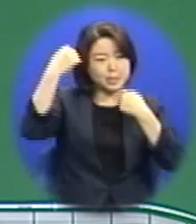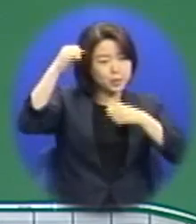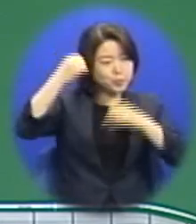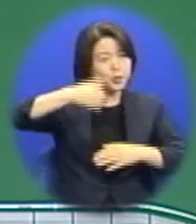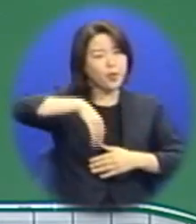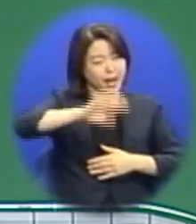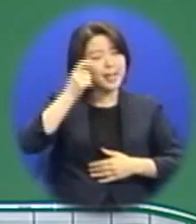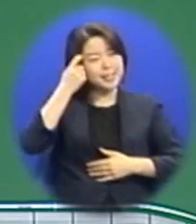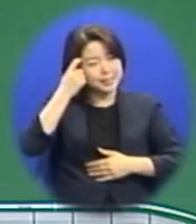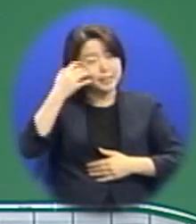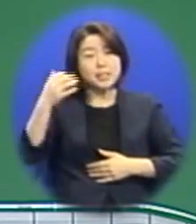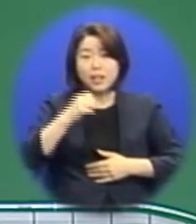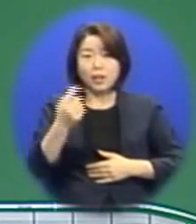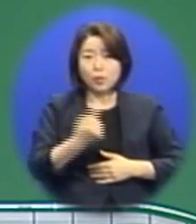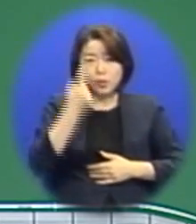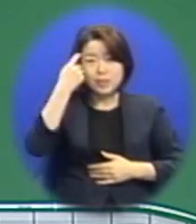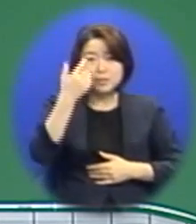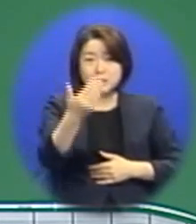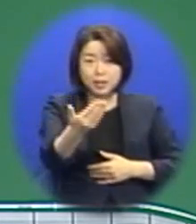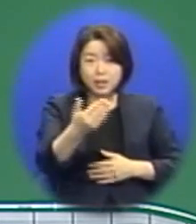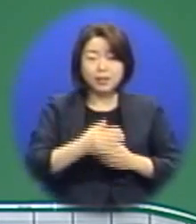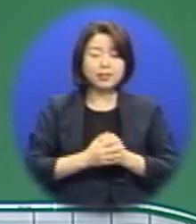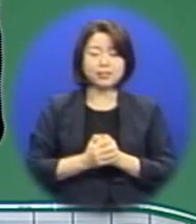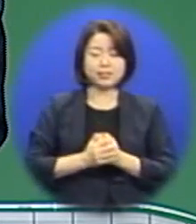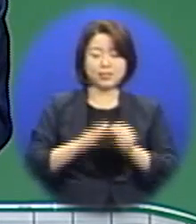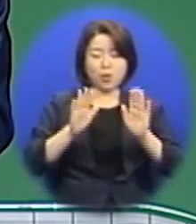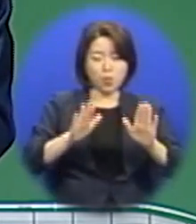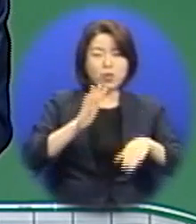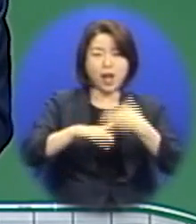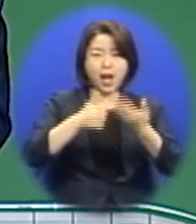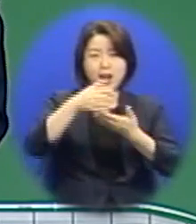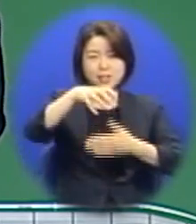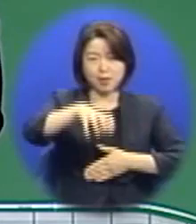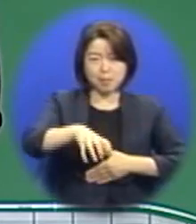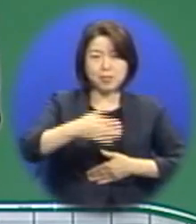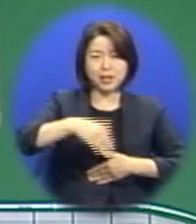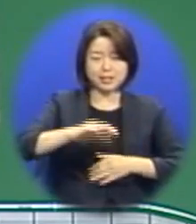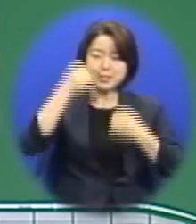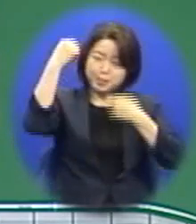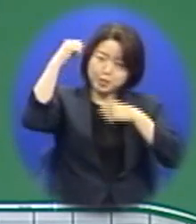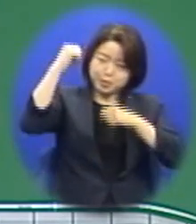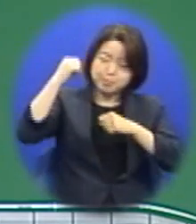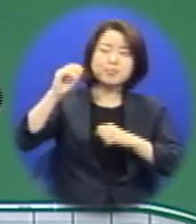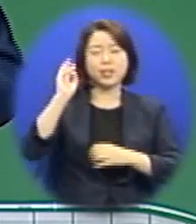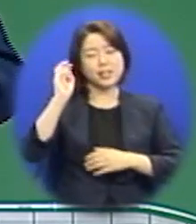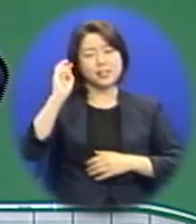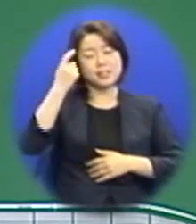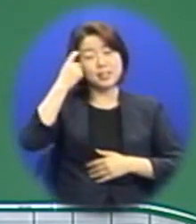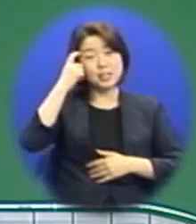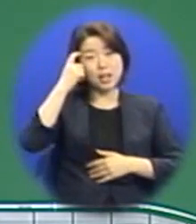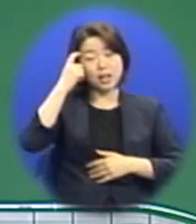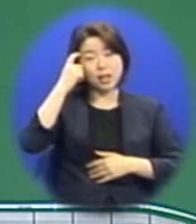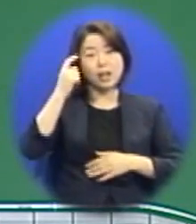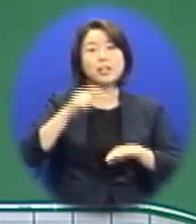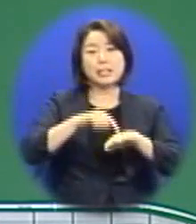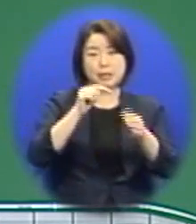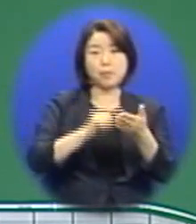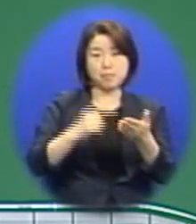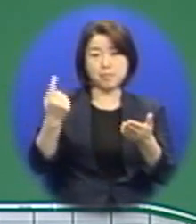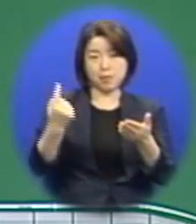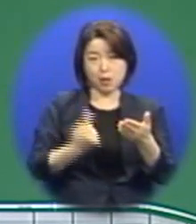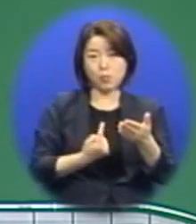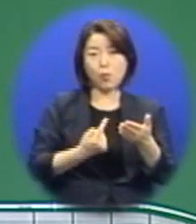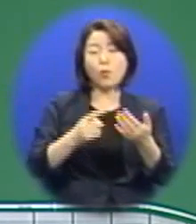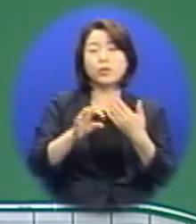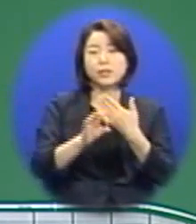가야지 이런 생각하고 오셨습니까? 오늘 하나님 앞에 가서 내가 춤추러 가야지 그런 마음으로